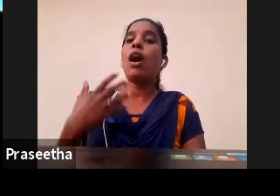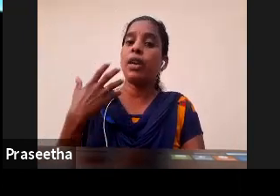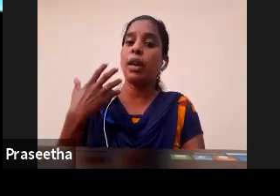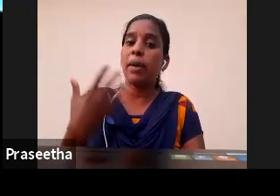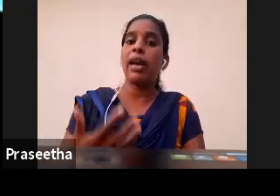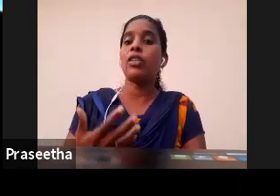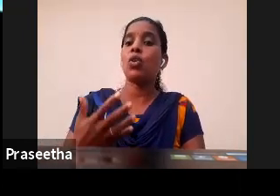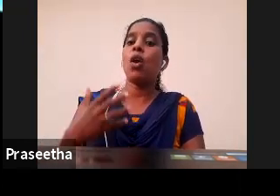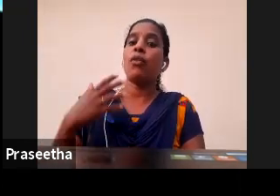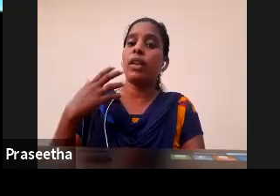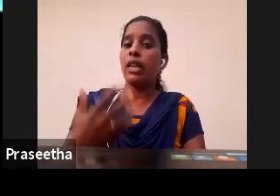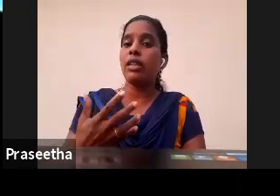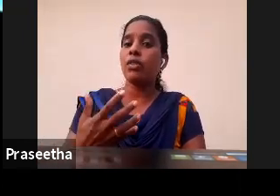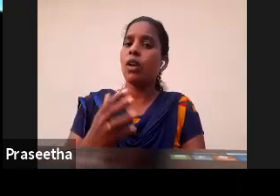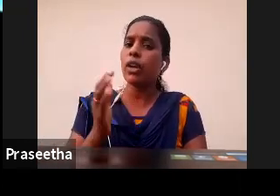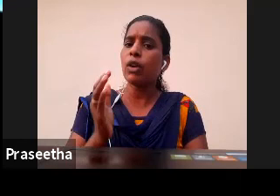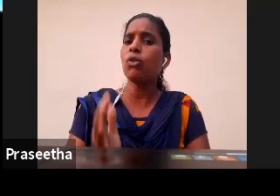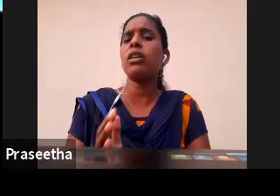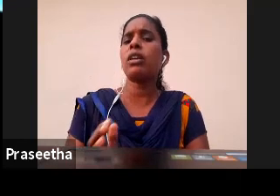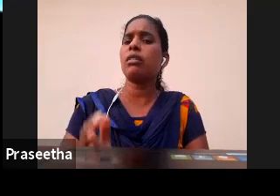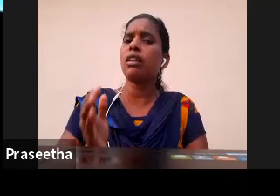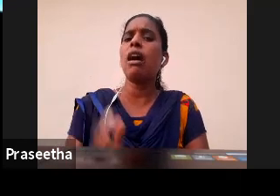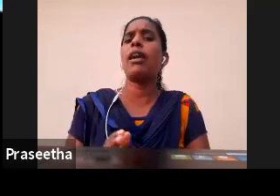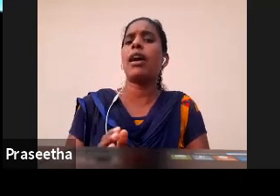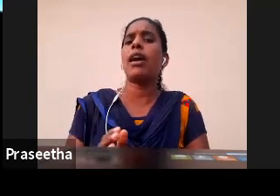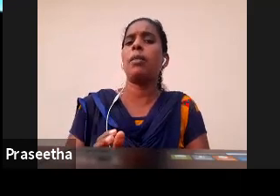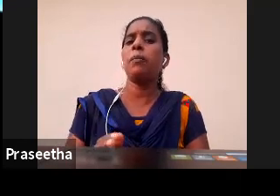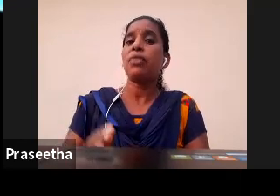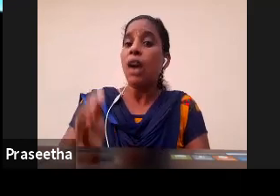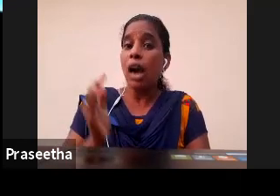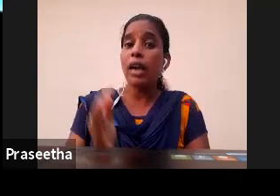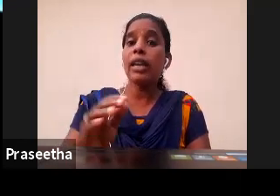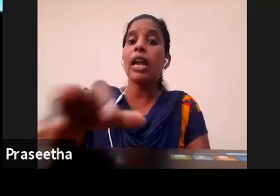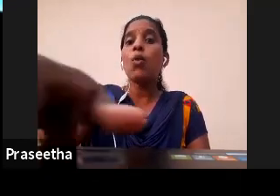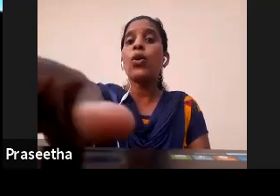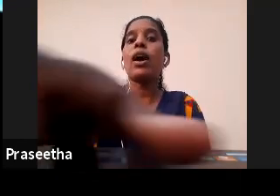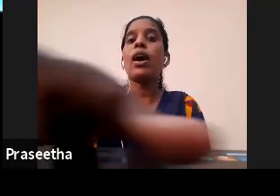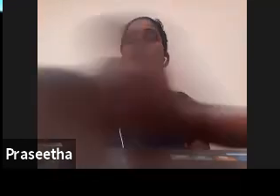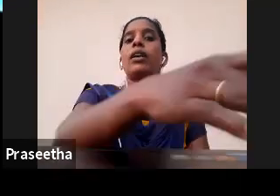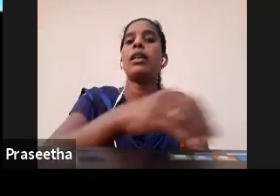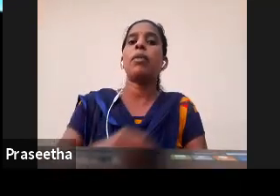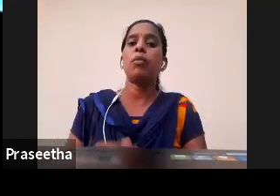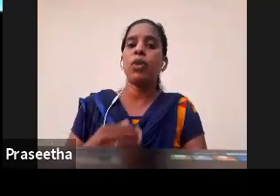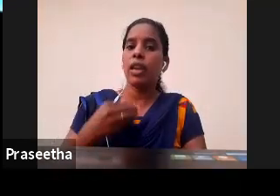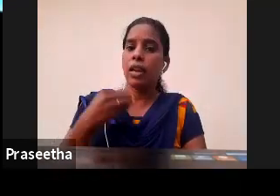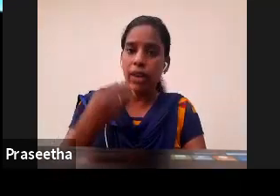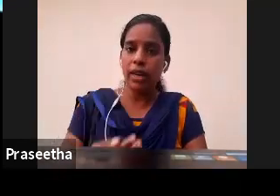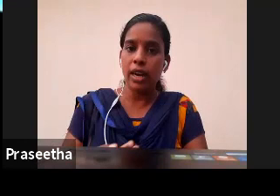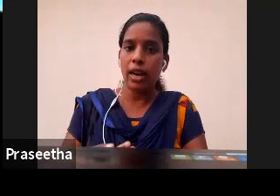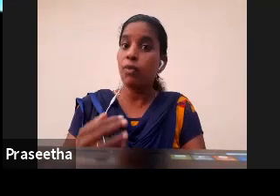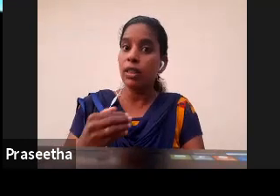അവരോ അവരുടെ പാരന്റ്സോ അവരുടെ റിലേറ്റീവ്സോ അവരെ കൊണ്ട് നടക്കുന്ന ആരായാലും അങ്ങനെയുള്ള ഒരാള് നമ്മുടെ